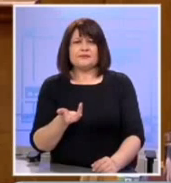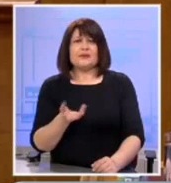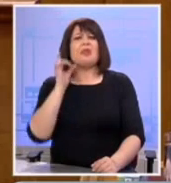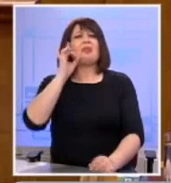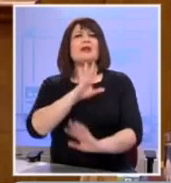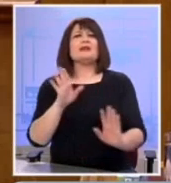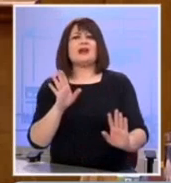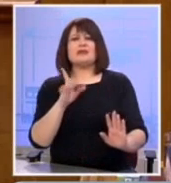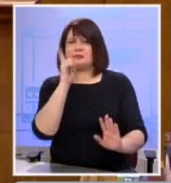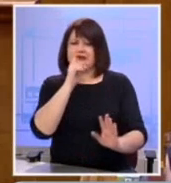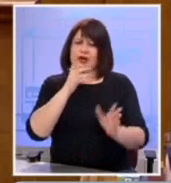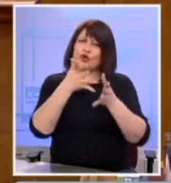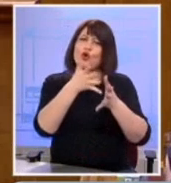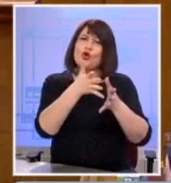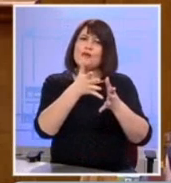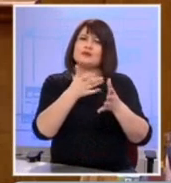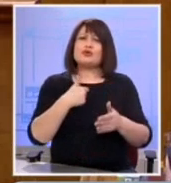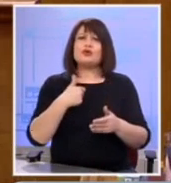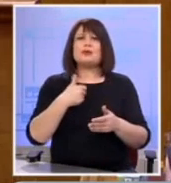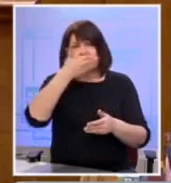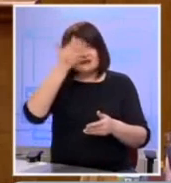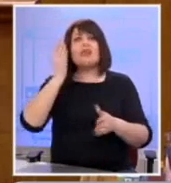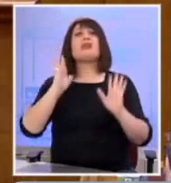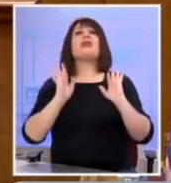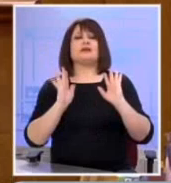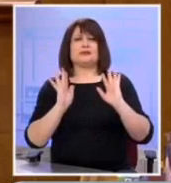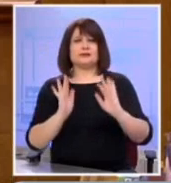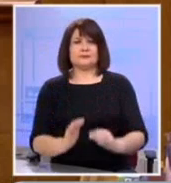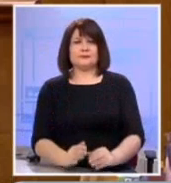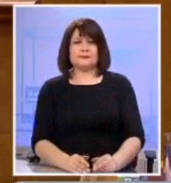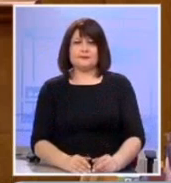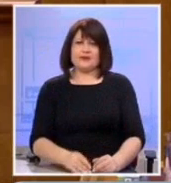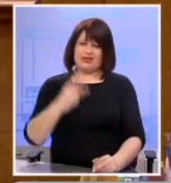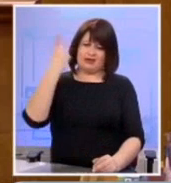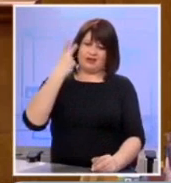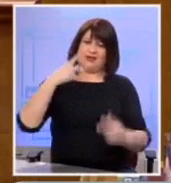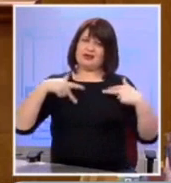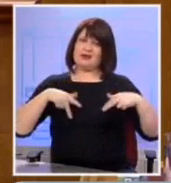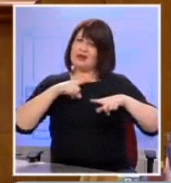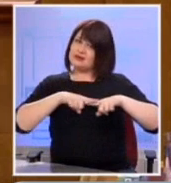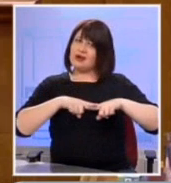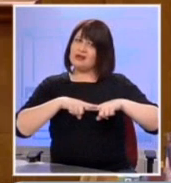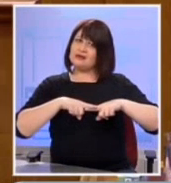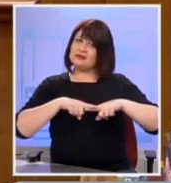παραπλανημένος και ότι είμαστε ανέντιμοι. Τα βέλη δηλαδή προς την ελληνική κυβέρνηση.